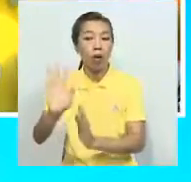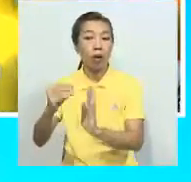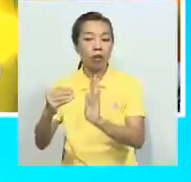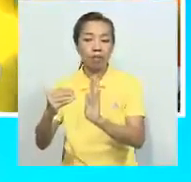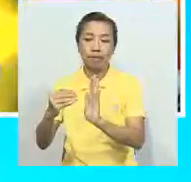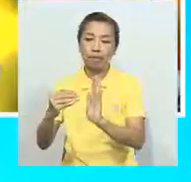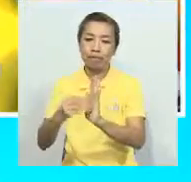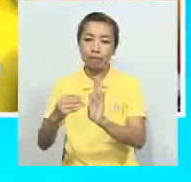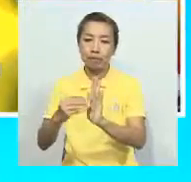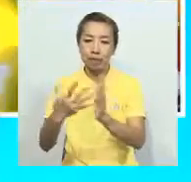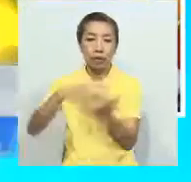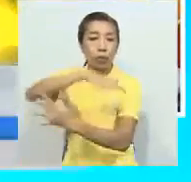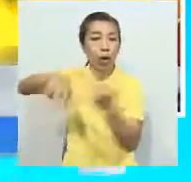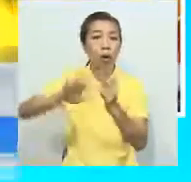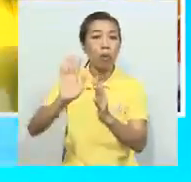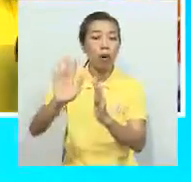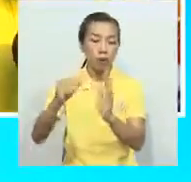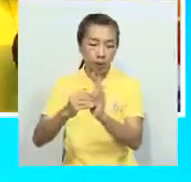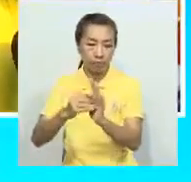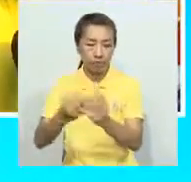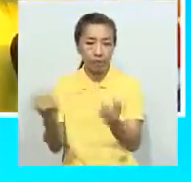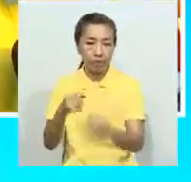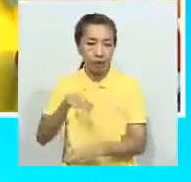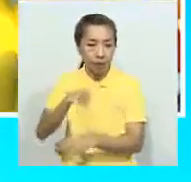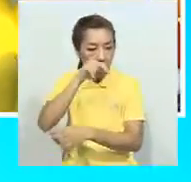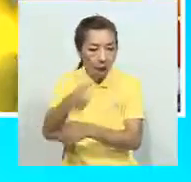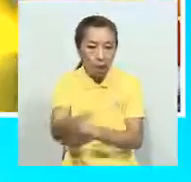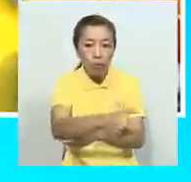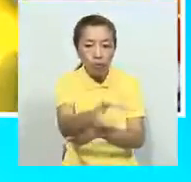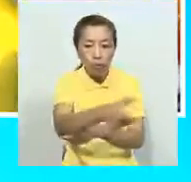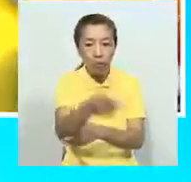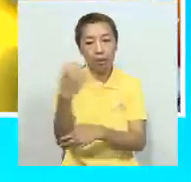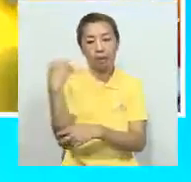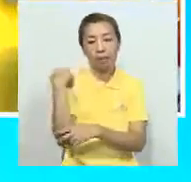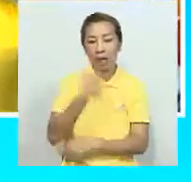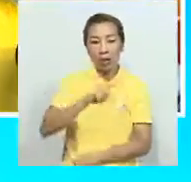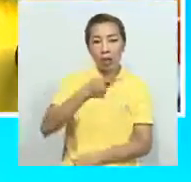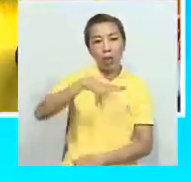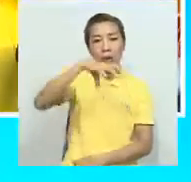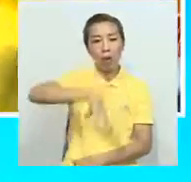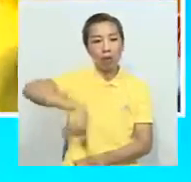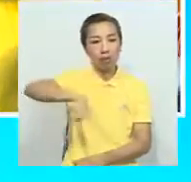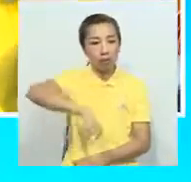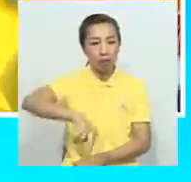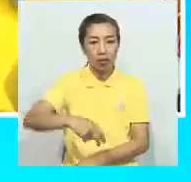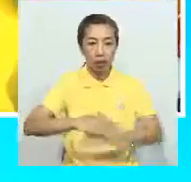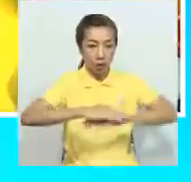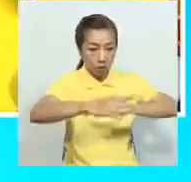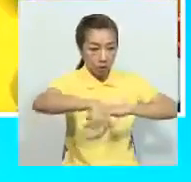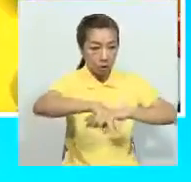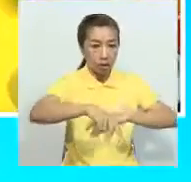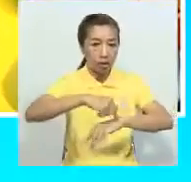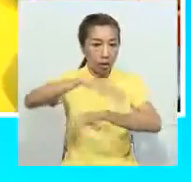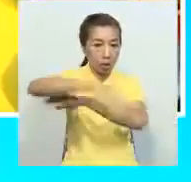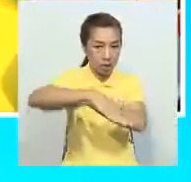ำนักสิ่งแวดล้อมสำนักระบายน้ำแล้วก็สำนักป้องกันและบรรเทาสาภัยเราจะฉีดให้เสร็จเลยนะช่วงบ่าย